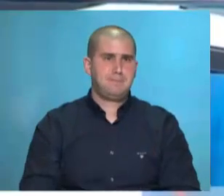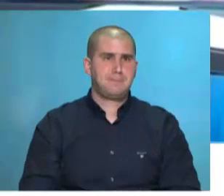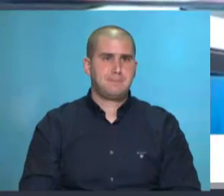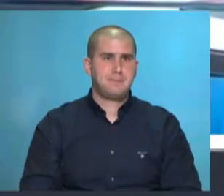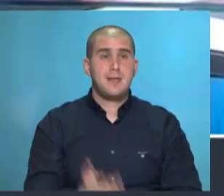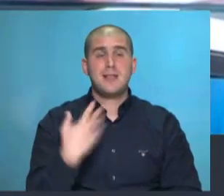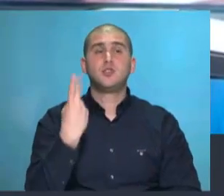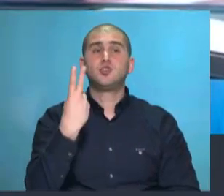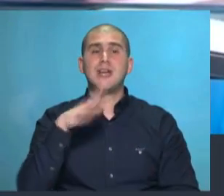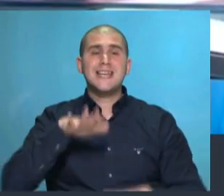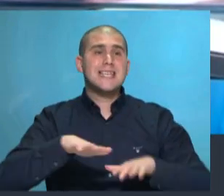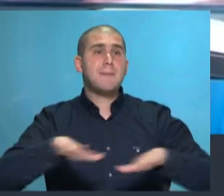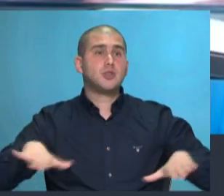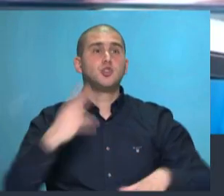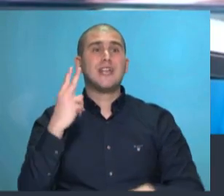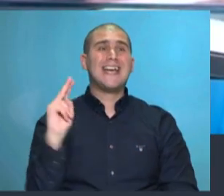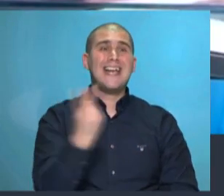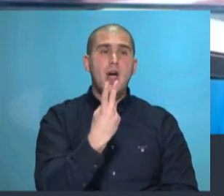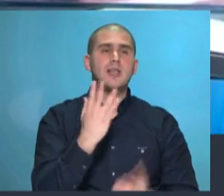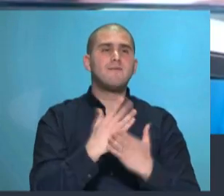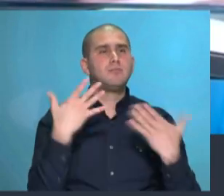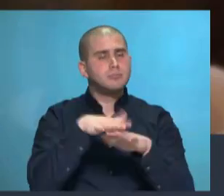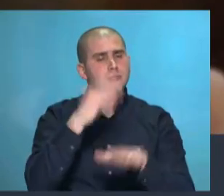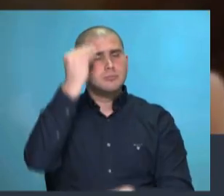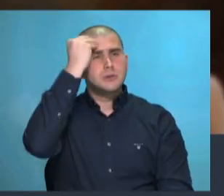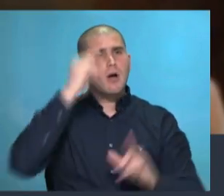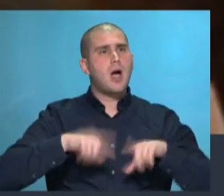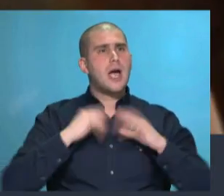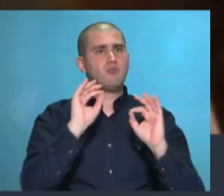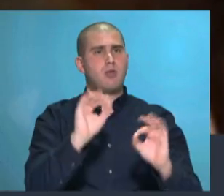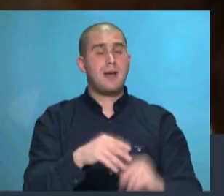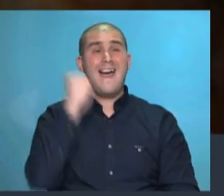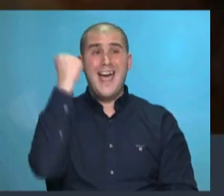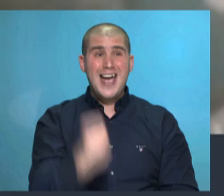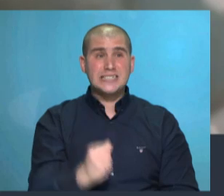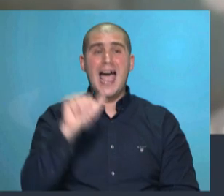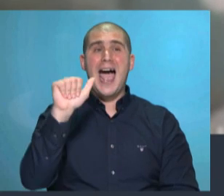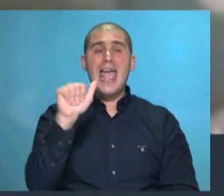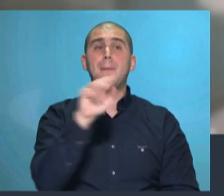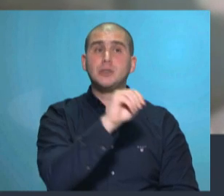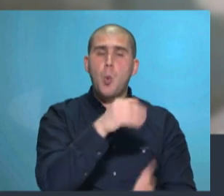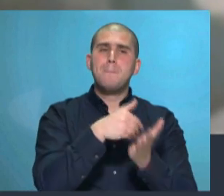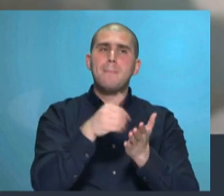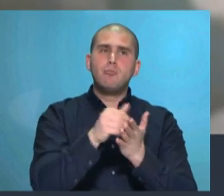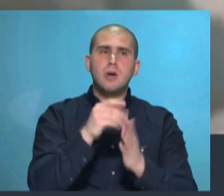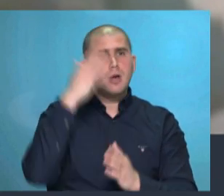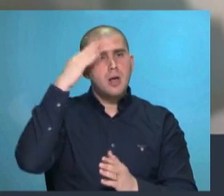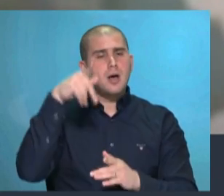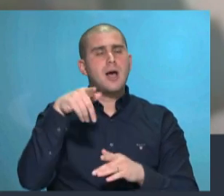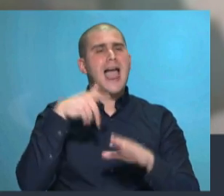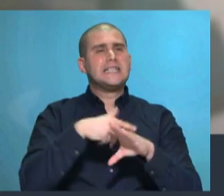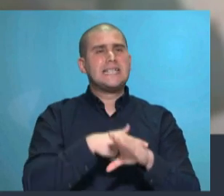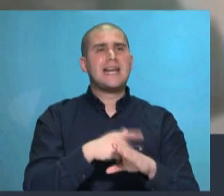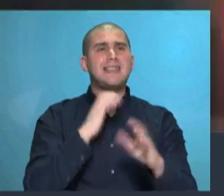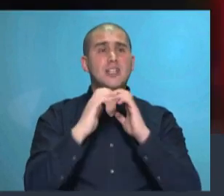across two continents, two communities gathered to remember her life. הרצח של איה מסארווה ממשיך להעסיק את כלי התקשורת ואת